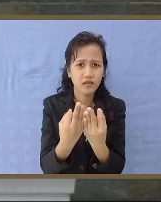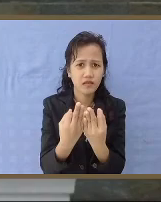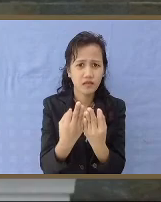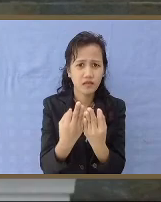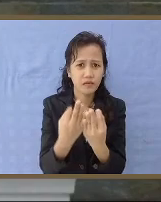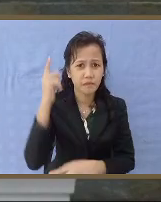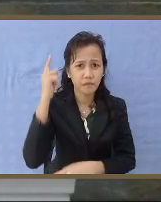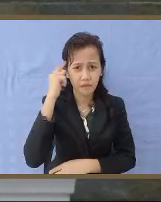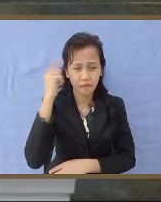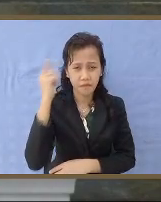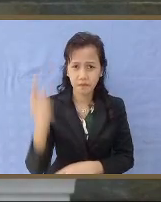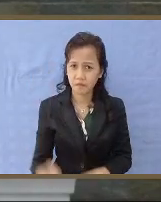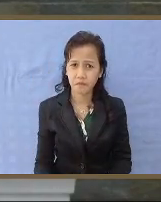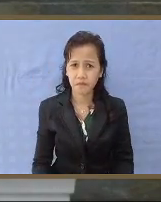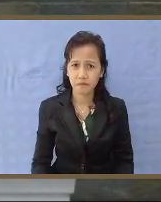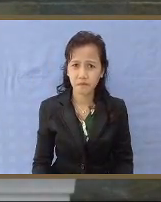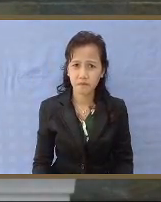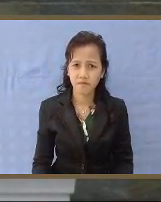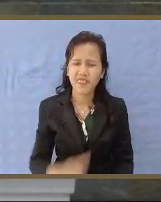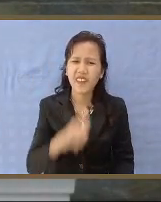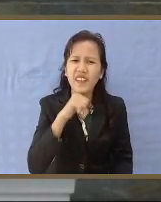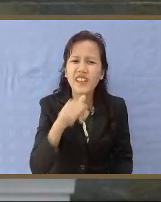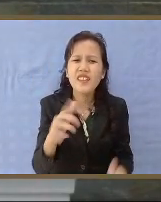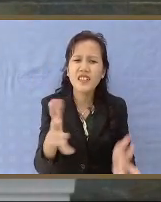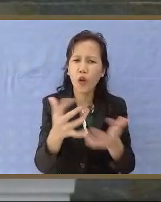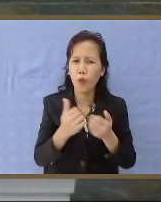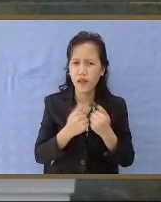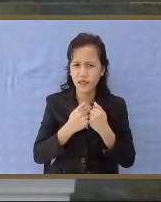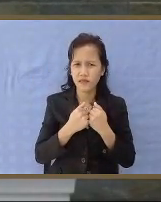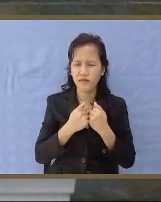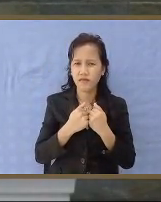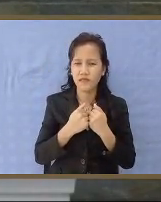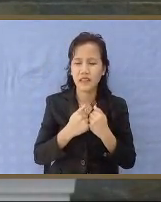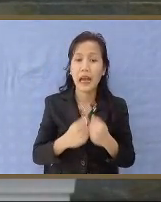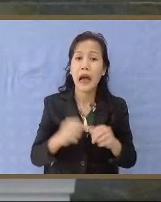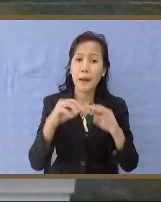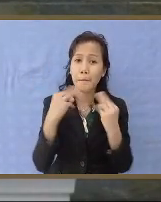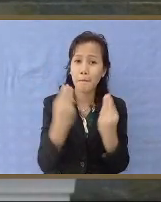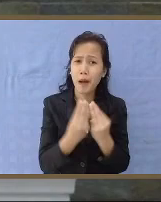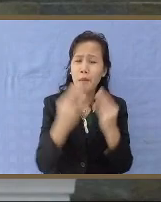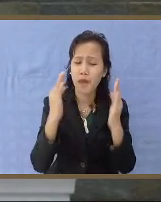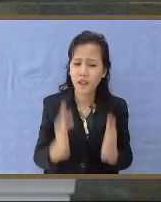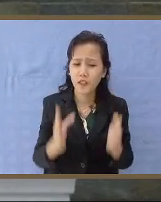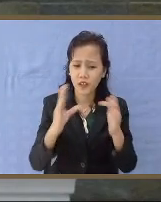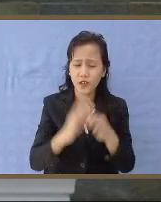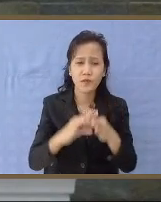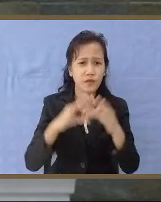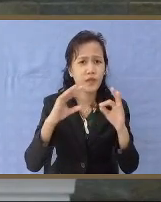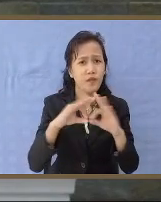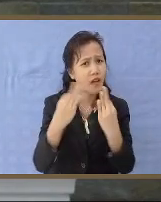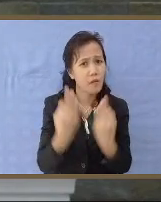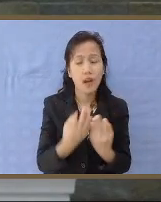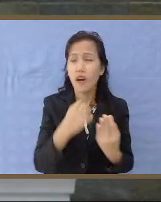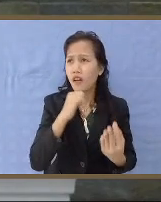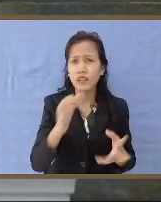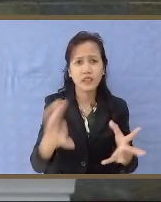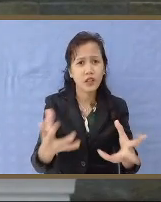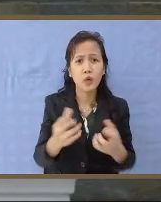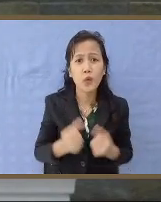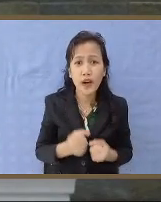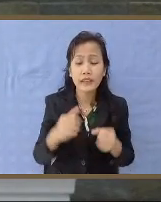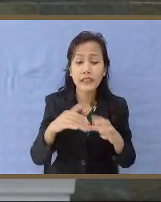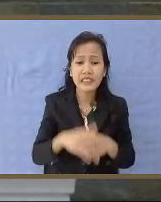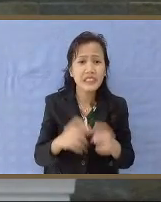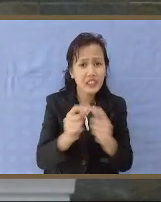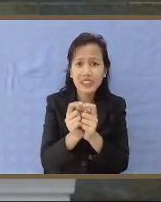Come on! Hindi na interesado mga kapatid. Ang members ng family mismo ay hindi na interesado sa kanilang